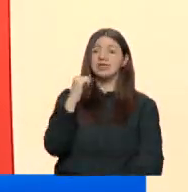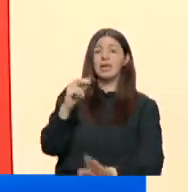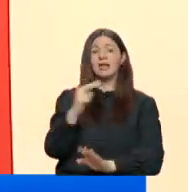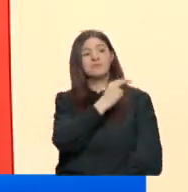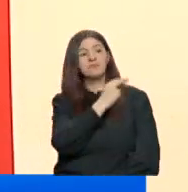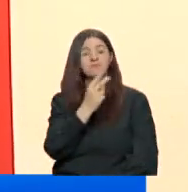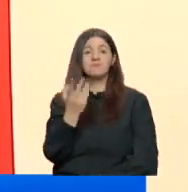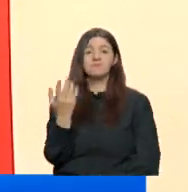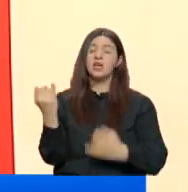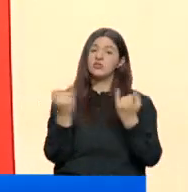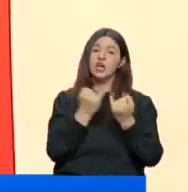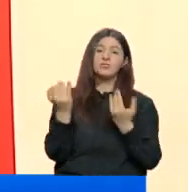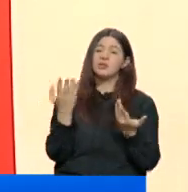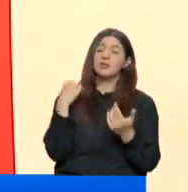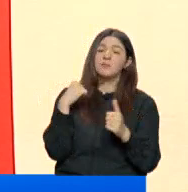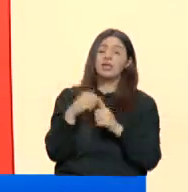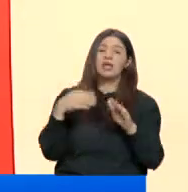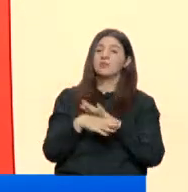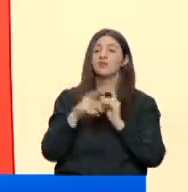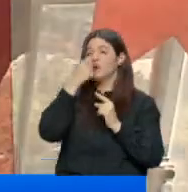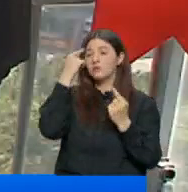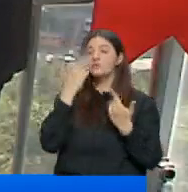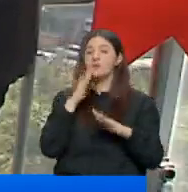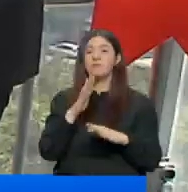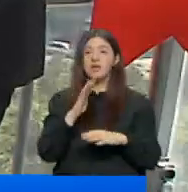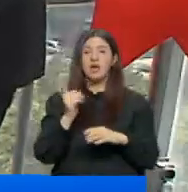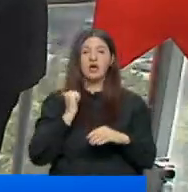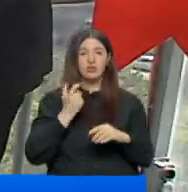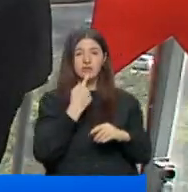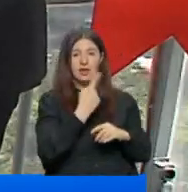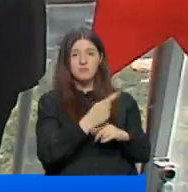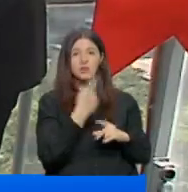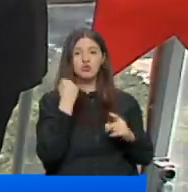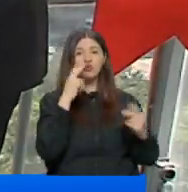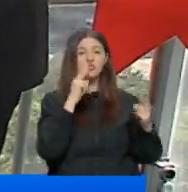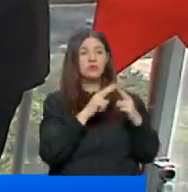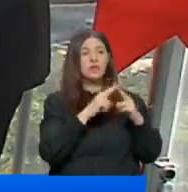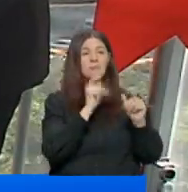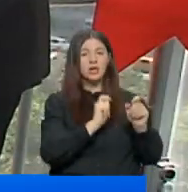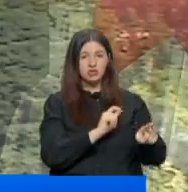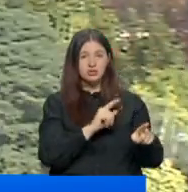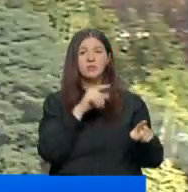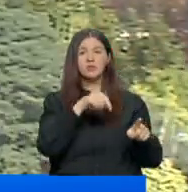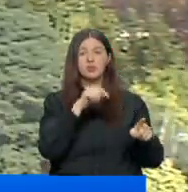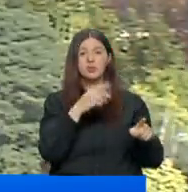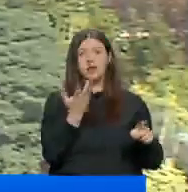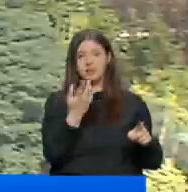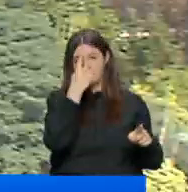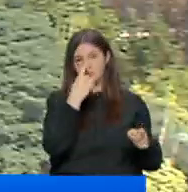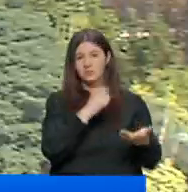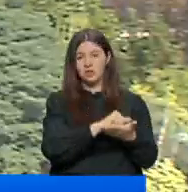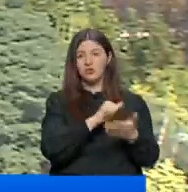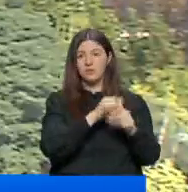dönüş tartışmasında Türkiye'yi bir daha sokma şansımız yok. Asgari ücret diyelim efendim, dün görüşmeler başladı. Bugün de artık resmi